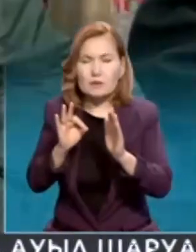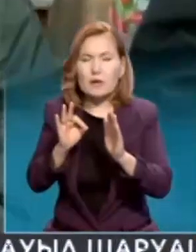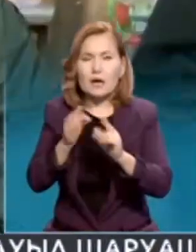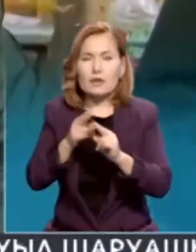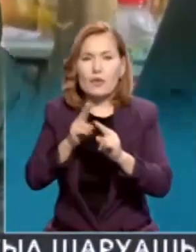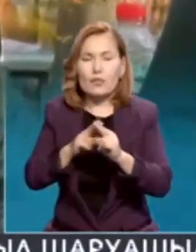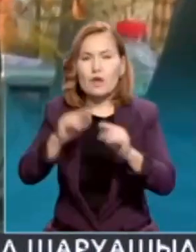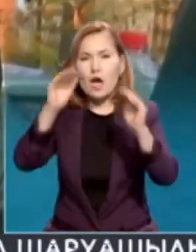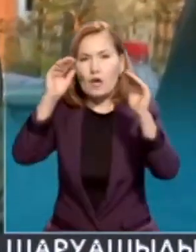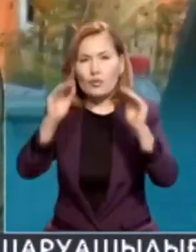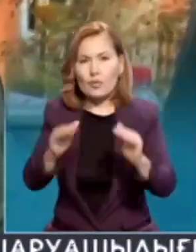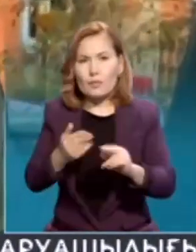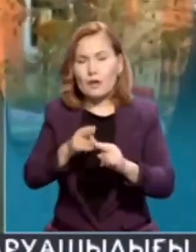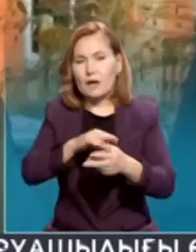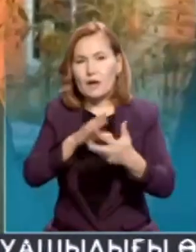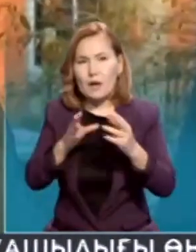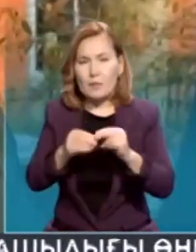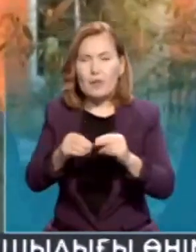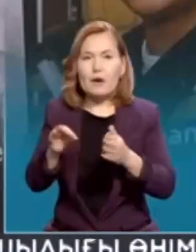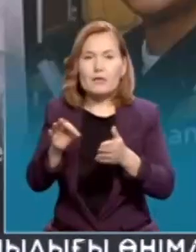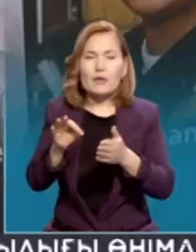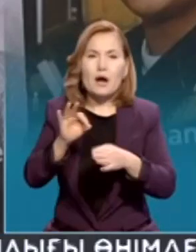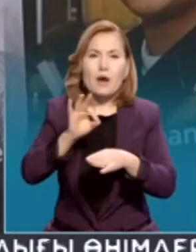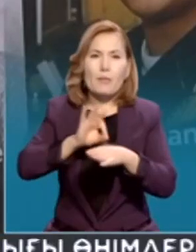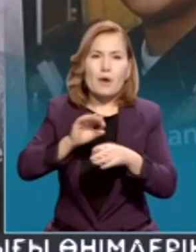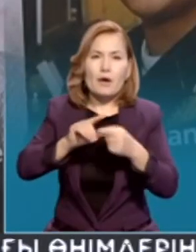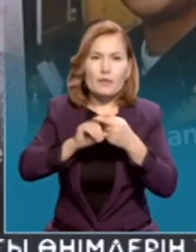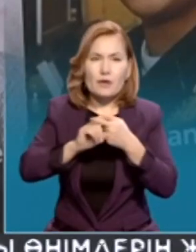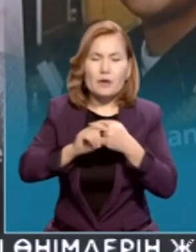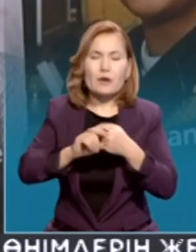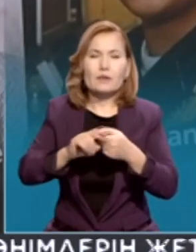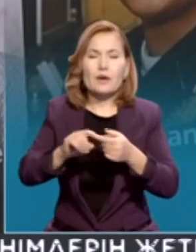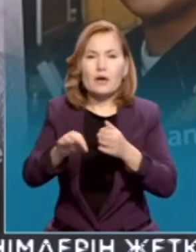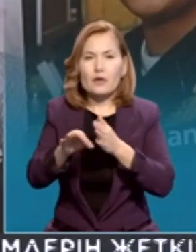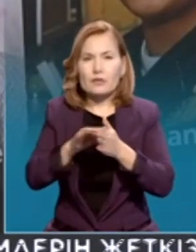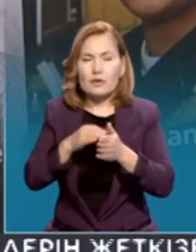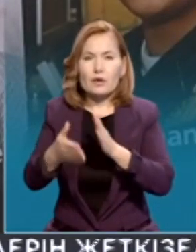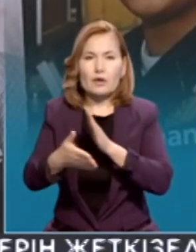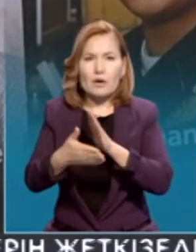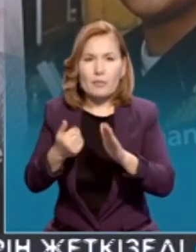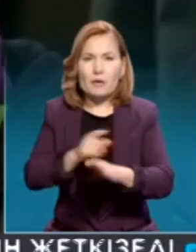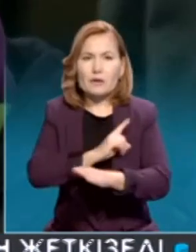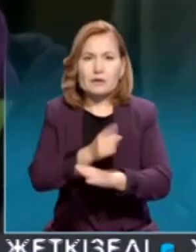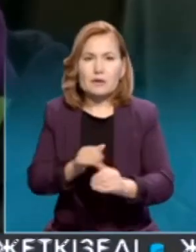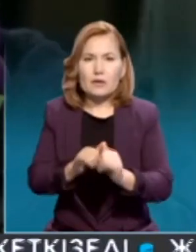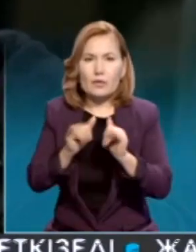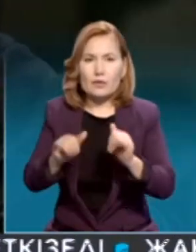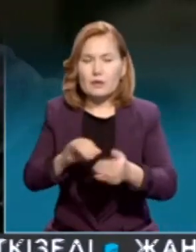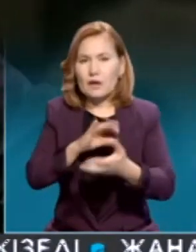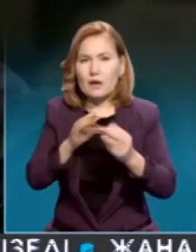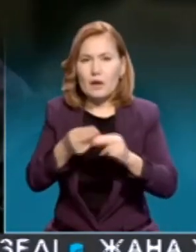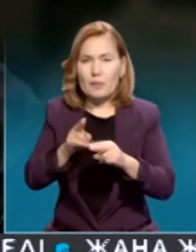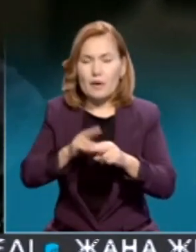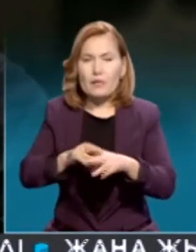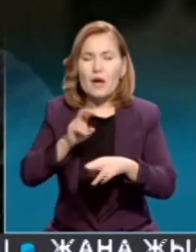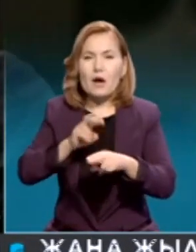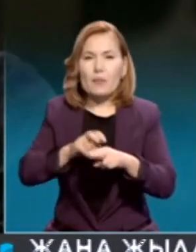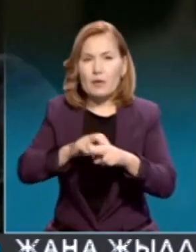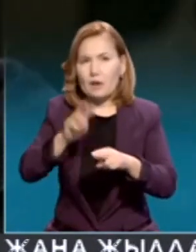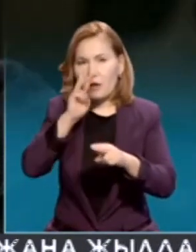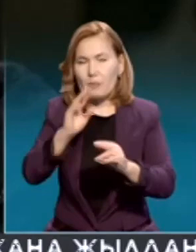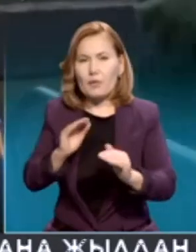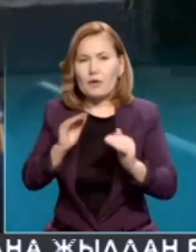Керісінше жедел жәрдем көліктеріне сұраныс 77% артып отыр. Ереуіл науқастардың қауіпсіздігіне нұқсан келтіреді деген үрей